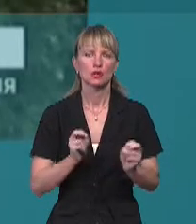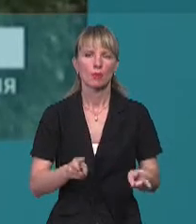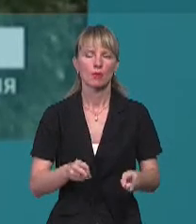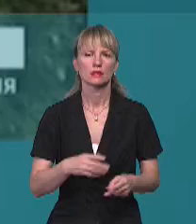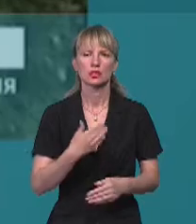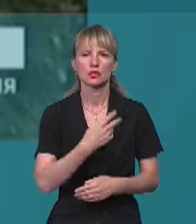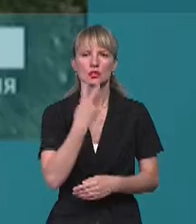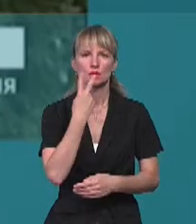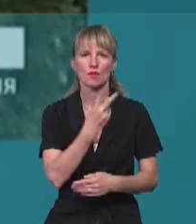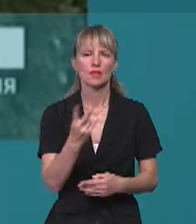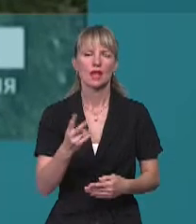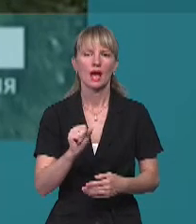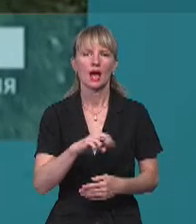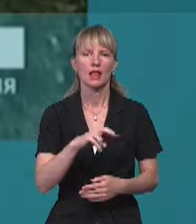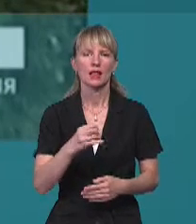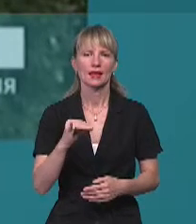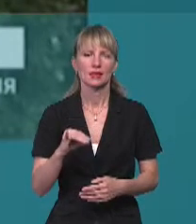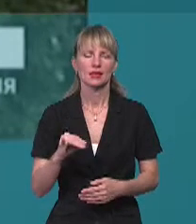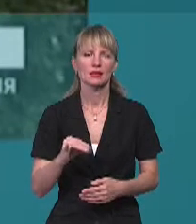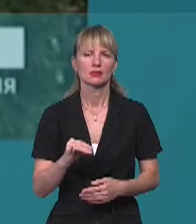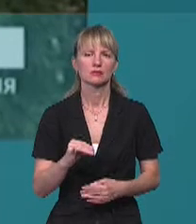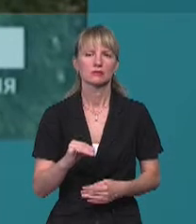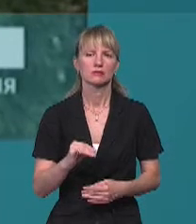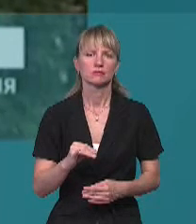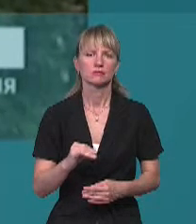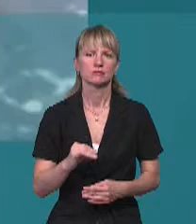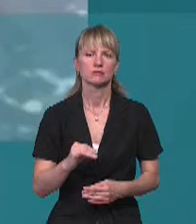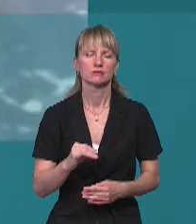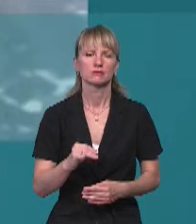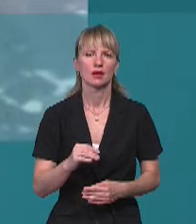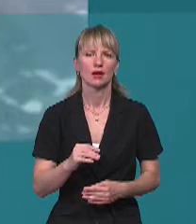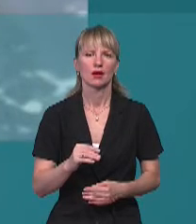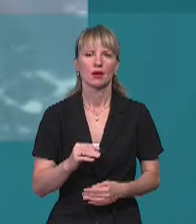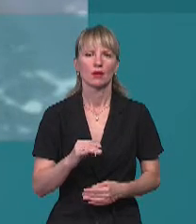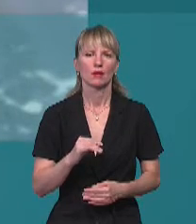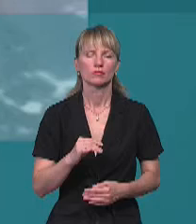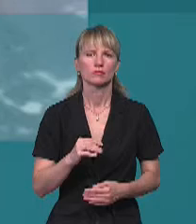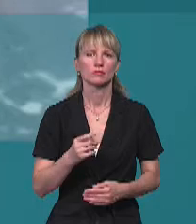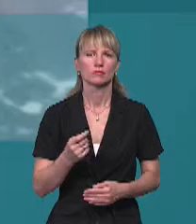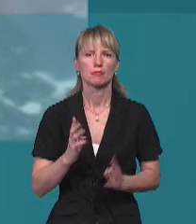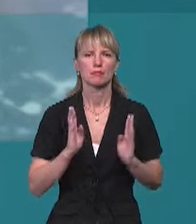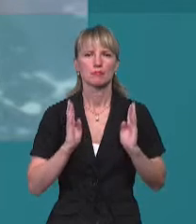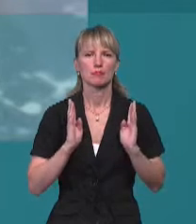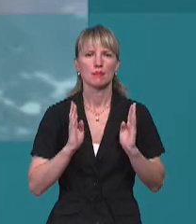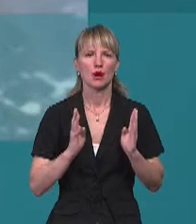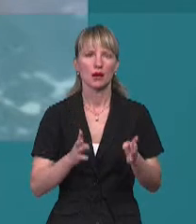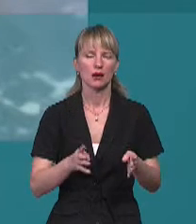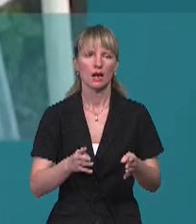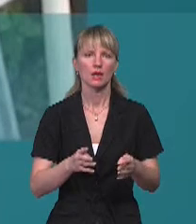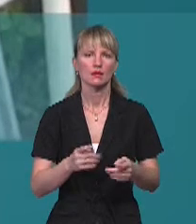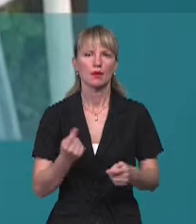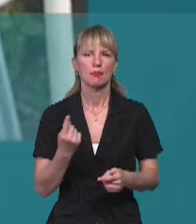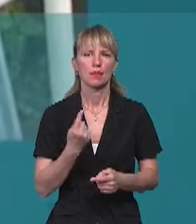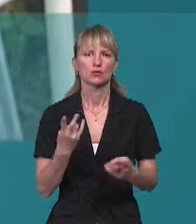вигляд алеї не сильно підвищить. На мою думку, паркан краще було б зробити